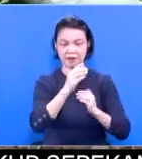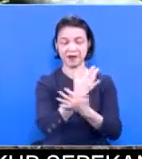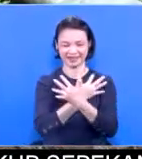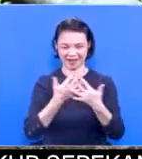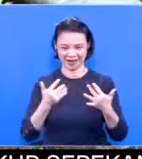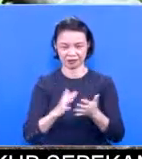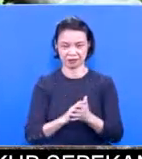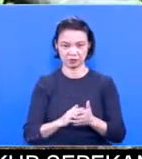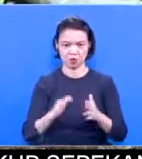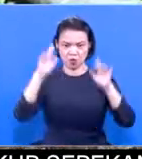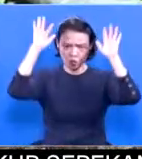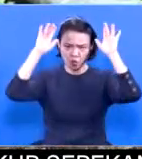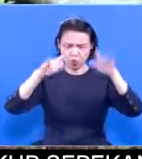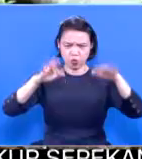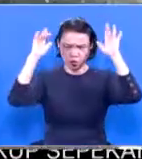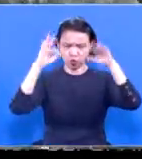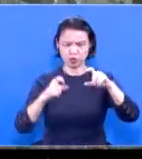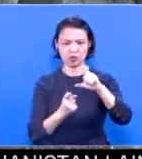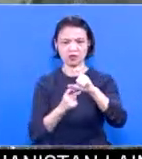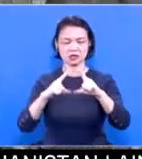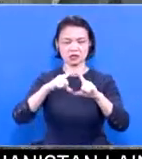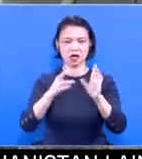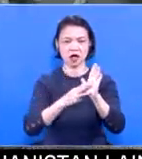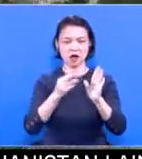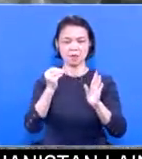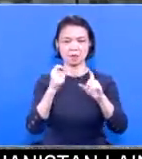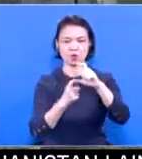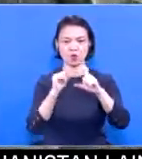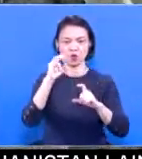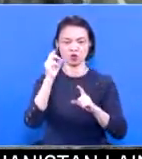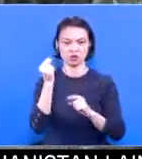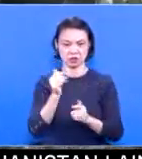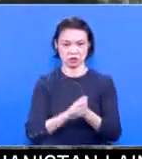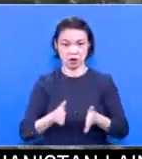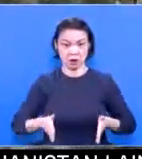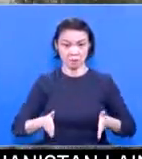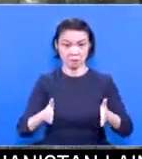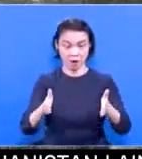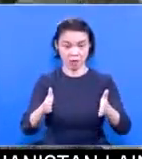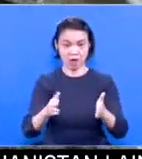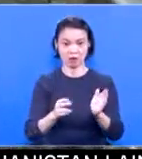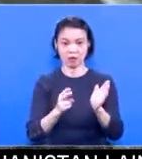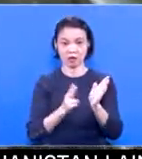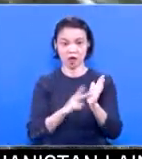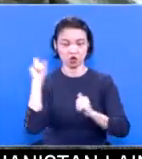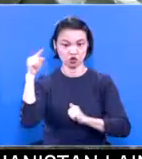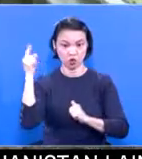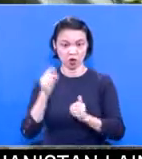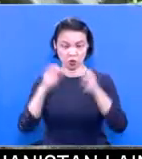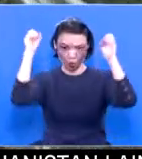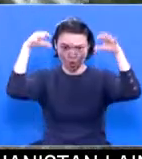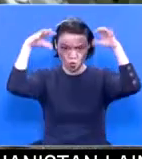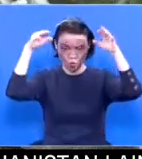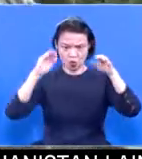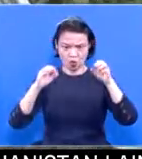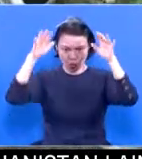Curah hujan yang tinggi di Kabupaten Samosir dalam sepekan terakhir menyebabkan badan jalan nasional di Kabupaten Samosir amblas dan longsor di